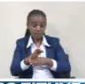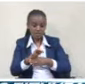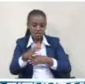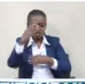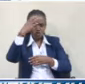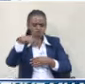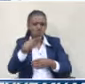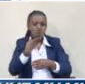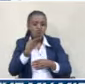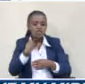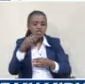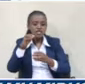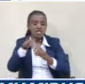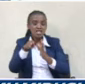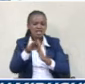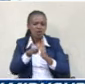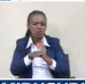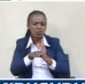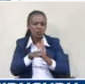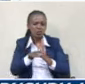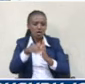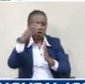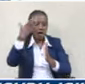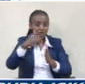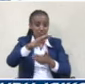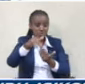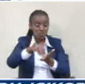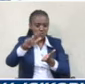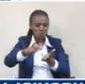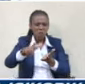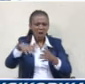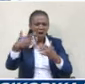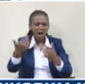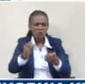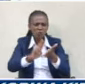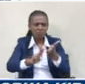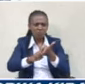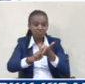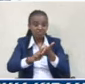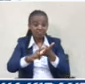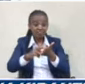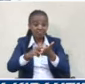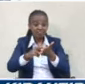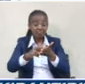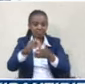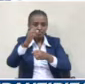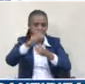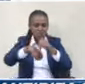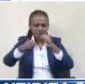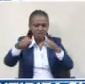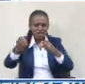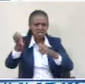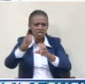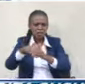umuntu wakwifuza kugira ngo nawe iyi gahunda imugereho nyine muri aba bafite ibigo bito n'ibiciriritse yanyurahe bigenda bite ni bande bagenewe ibikorwa babasha